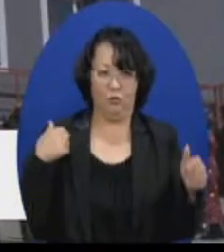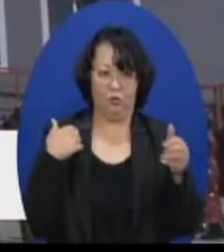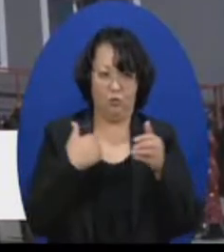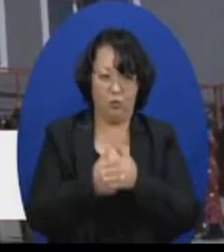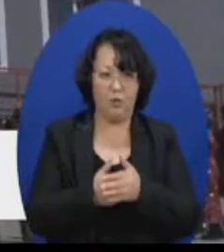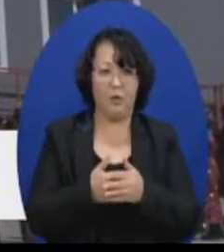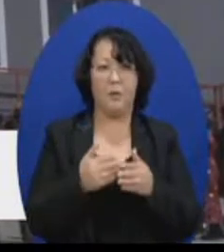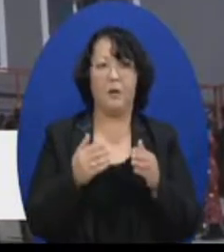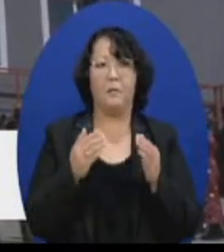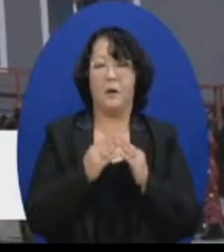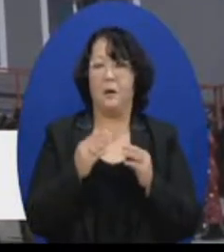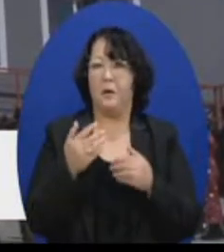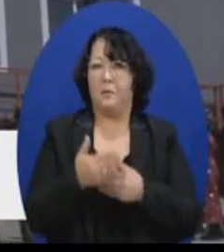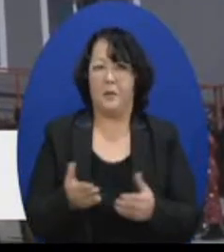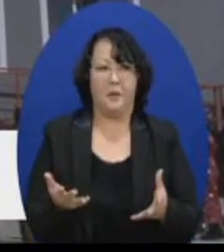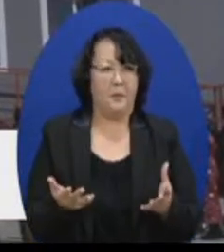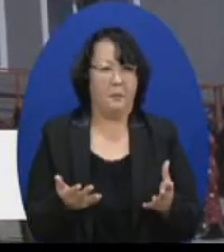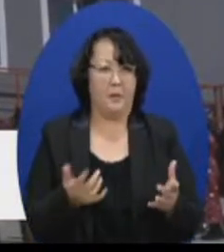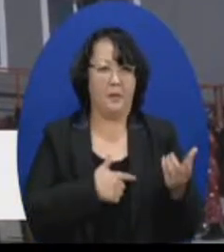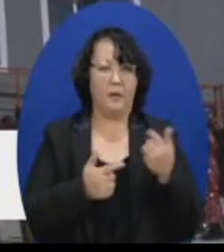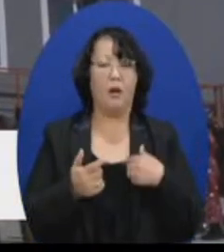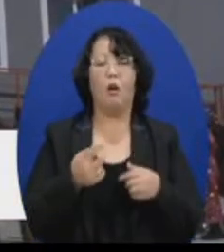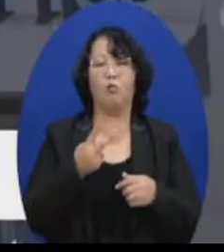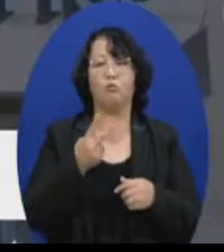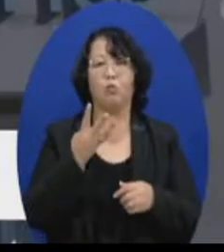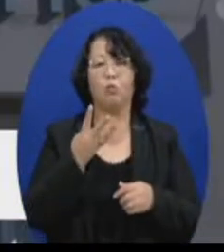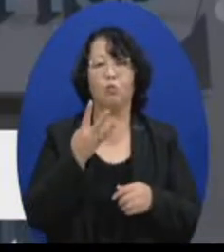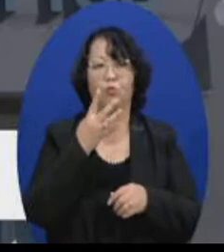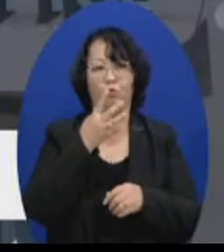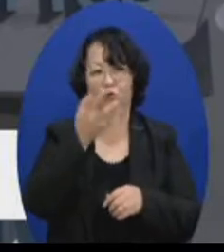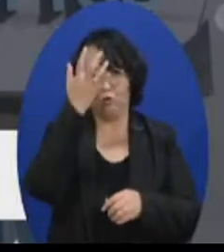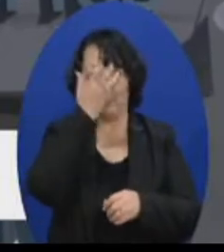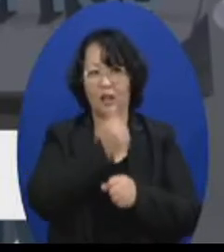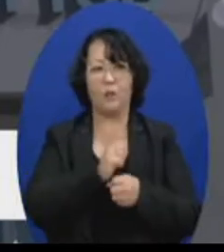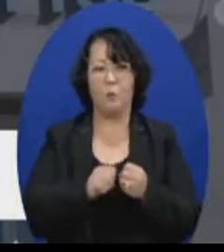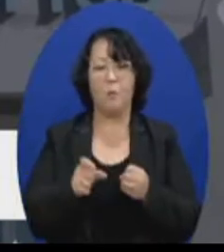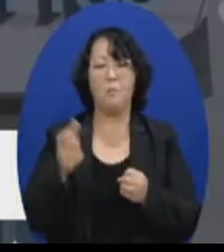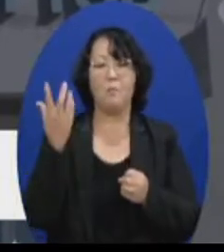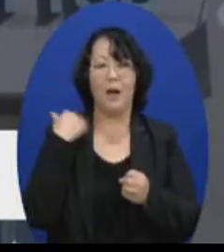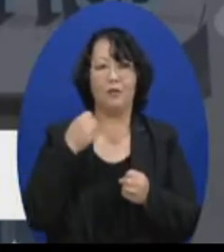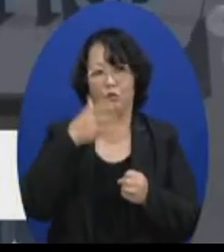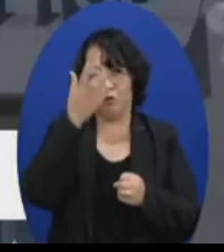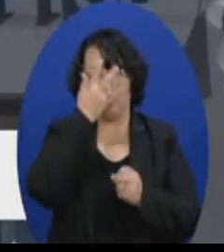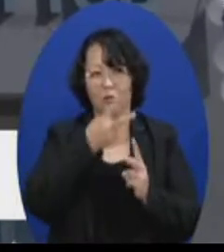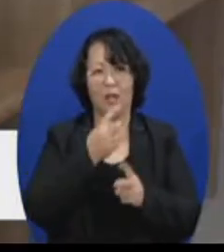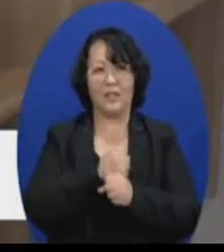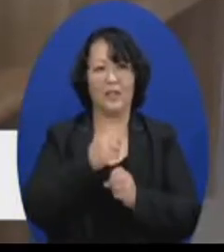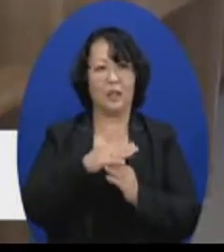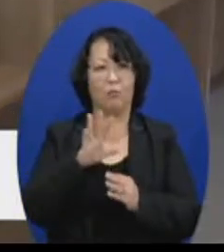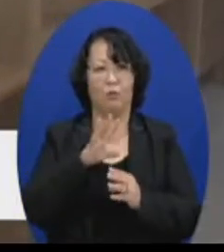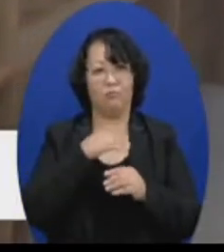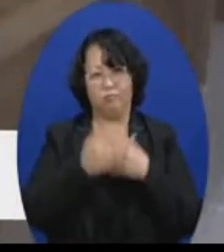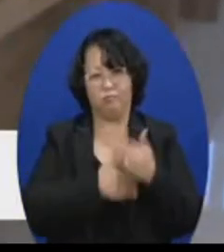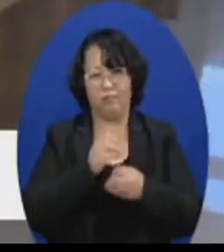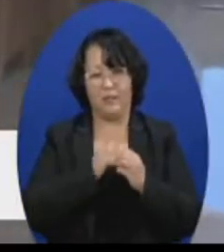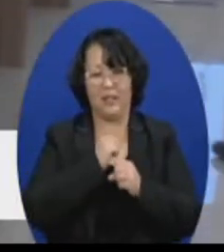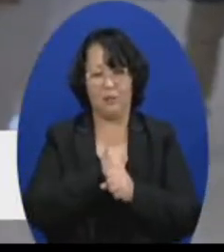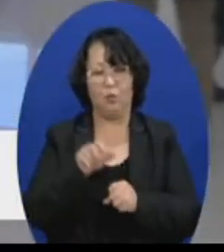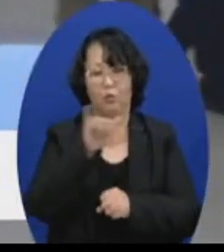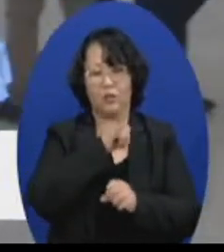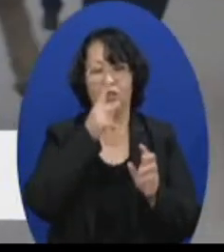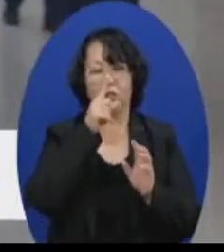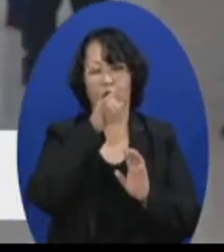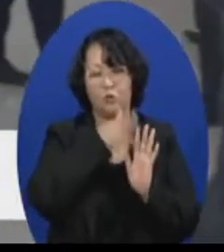хүртэл захирагчийн албаны конторын байргүй байсан гэлээ. Энд 24 төрлийн албаа агч ажилладаг. Төрийн үйлчилгээг тасралтгүй явуулах үүднээс улсын төсөвт 1 тэрбум